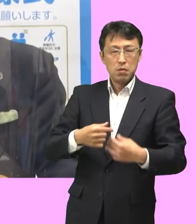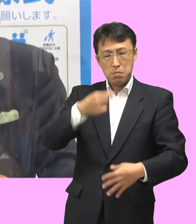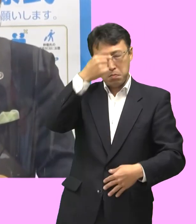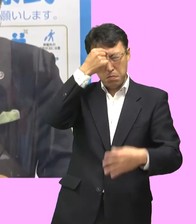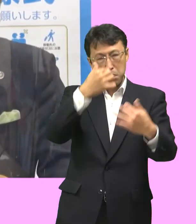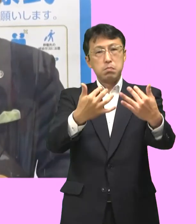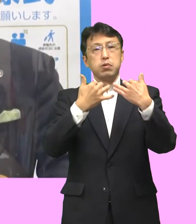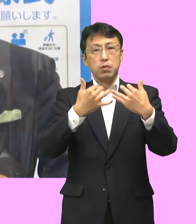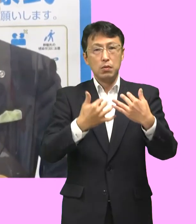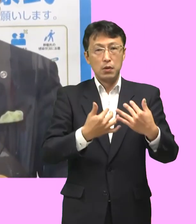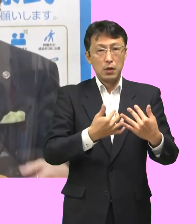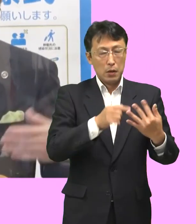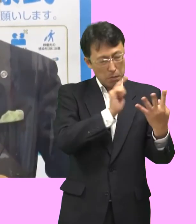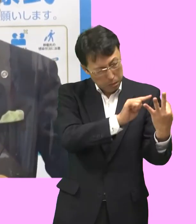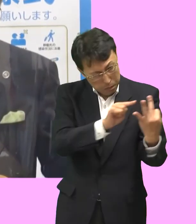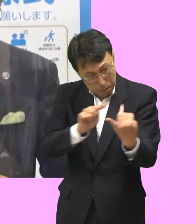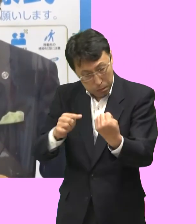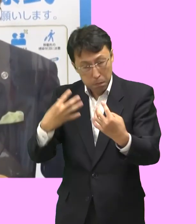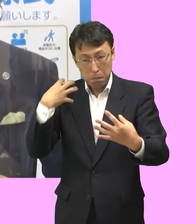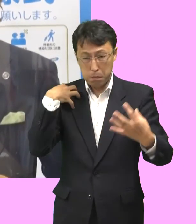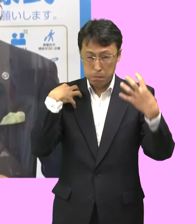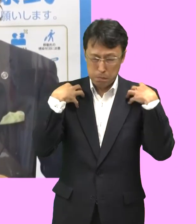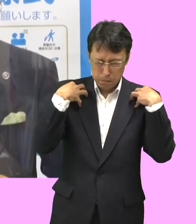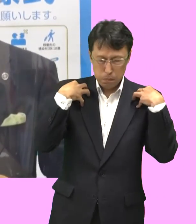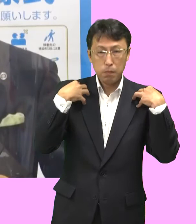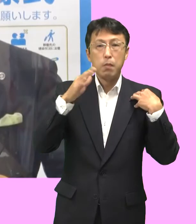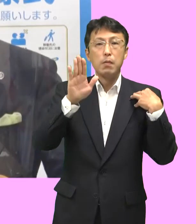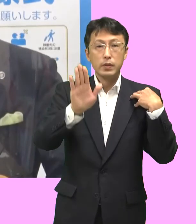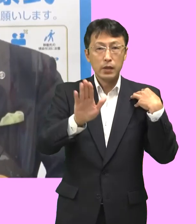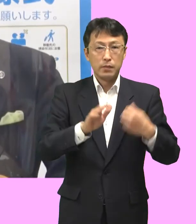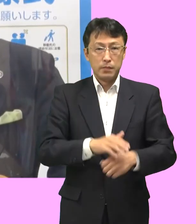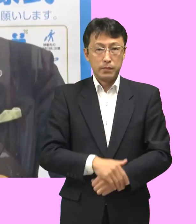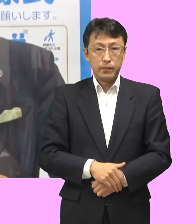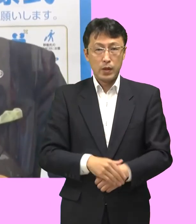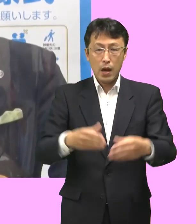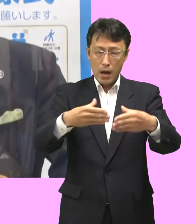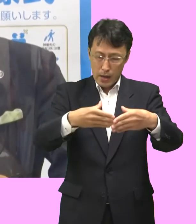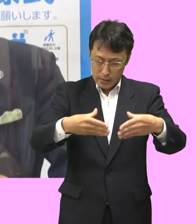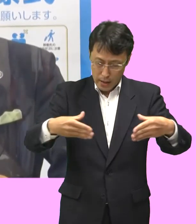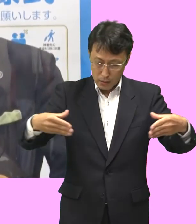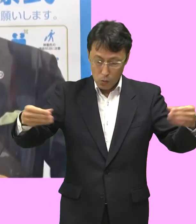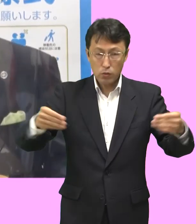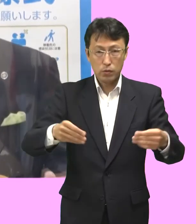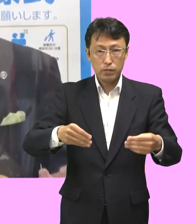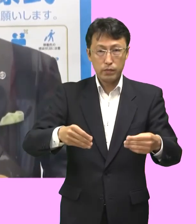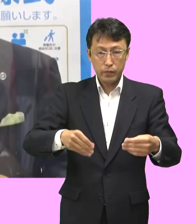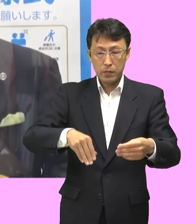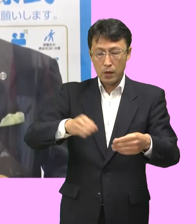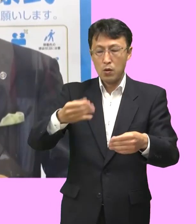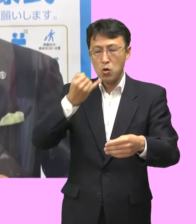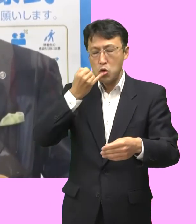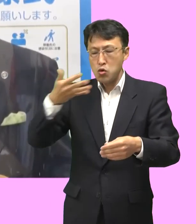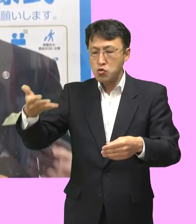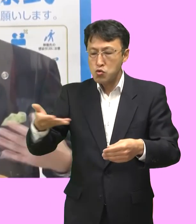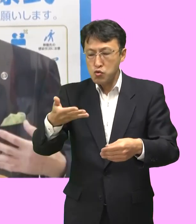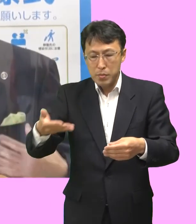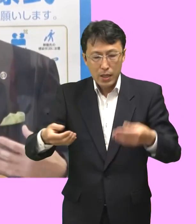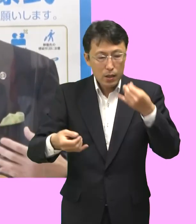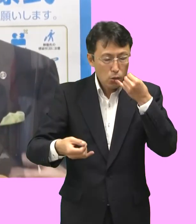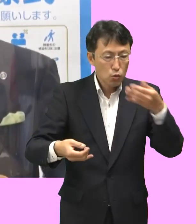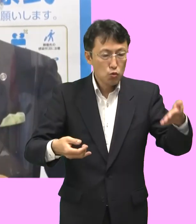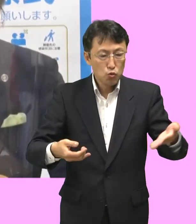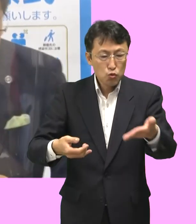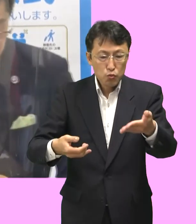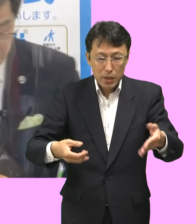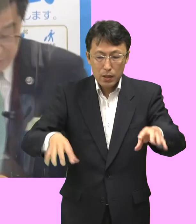ました。で、全国沿岸各県でですね、同じ放出量を放出しても多分福島に